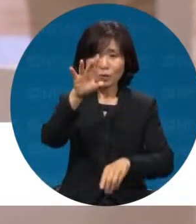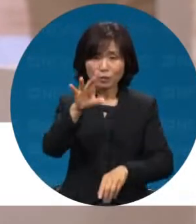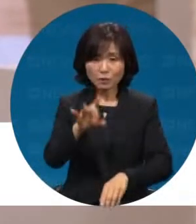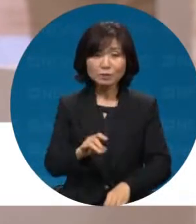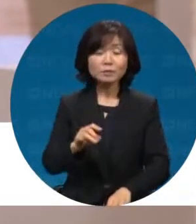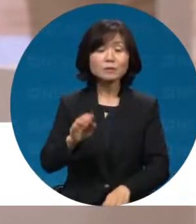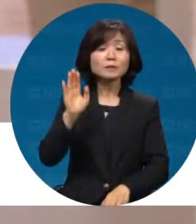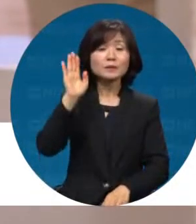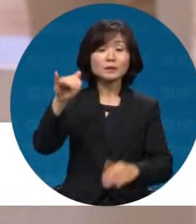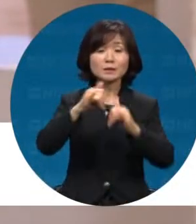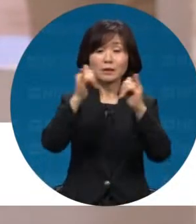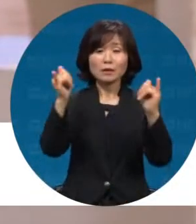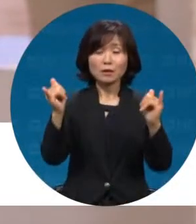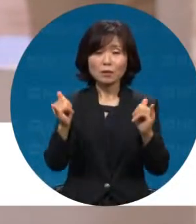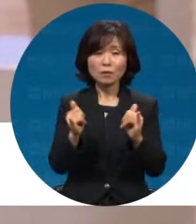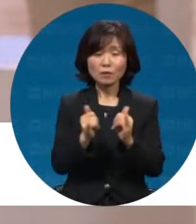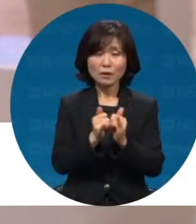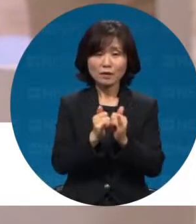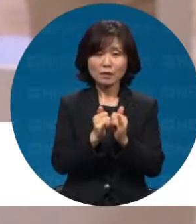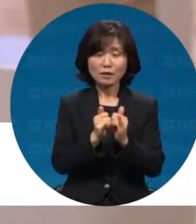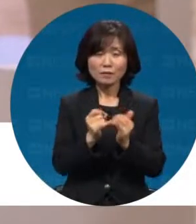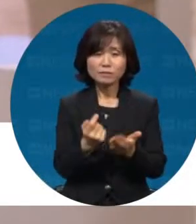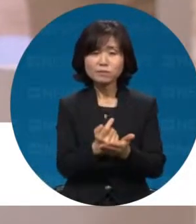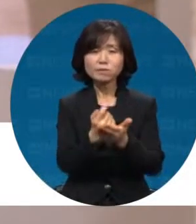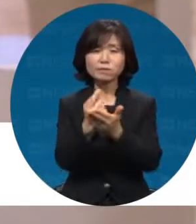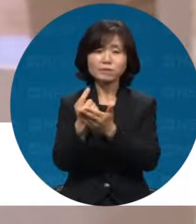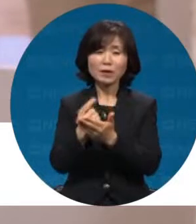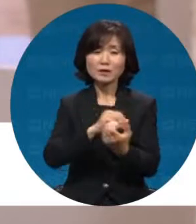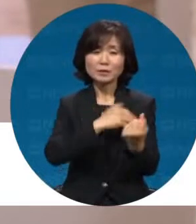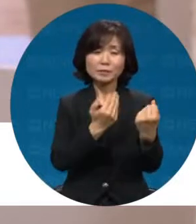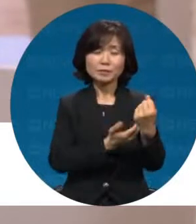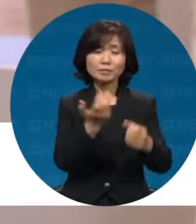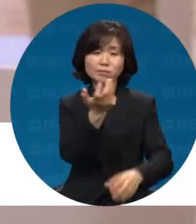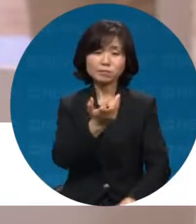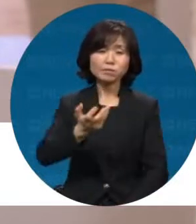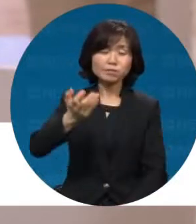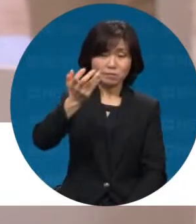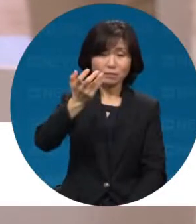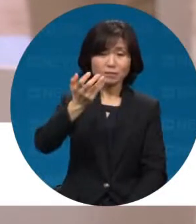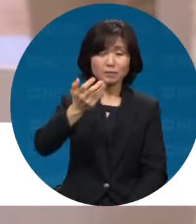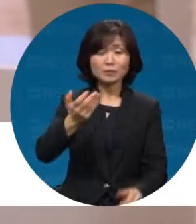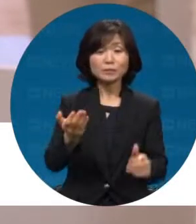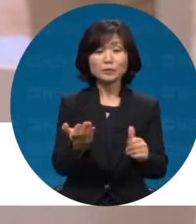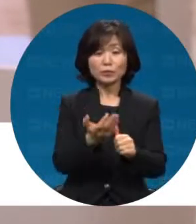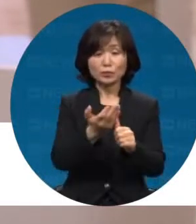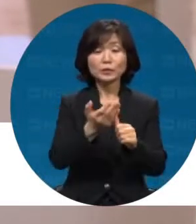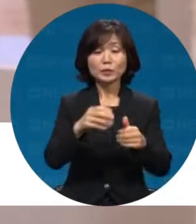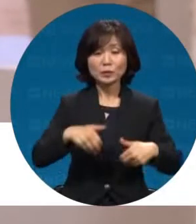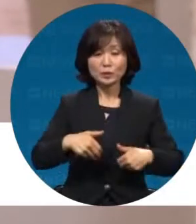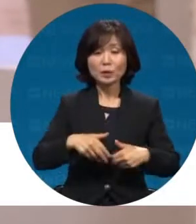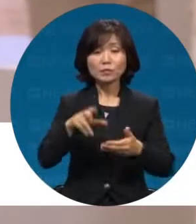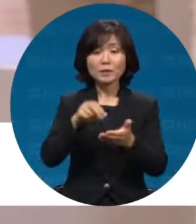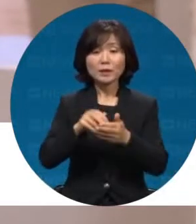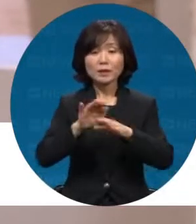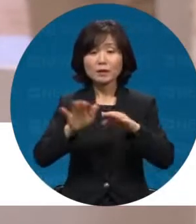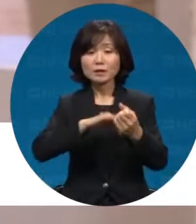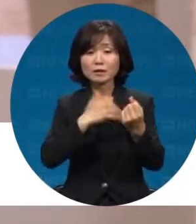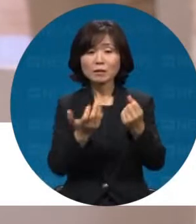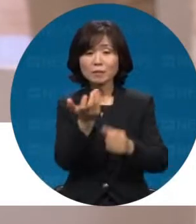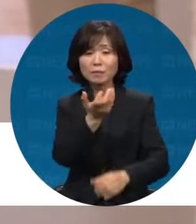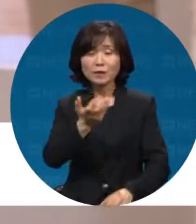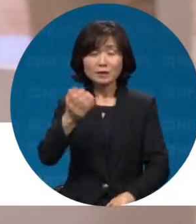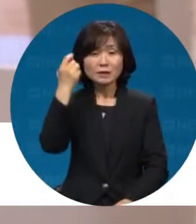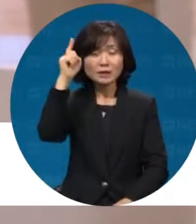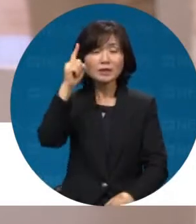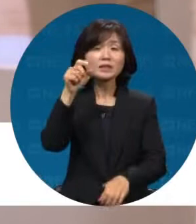그럼 이래서 에 적응할 수 있는 역량을 키워주는 것 그래서 문제해결 능력을 줄 수 있는